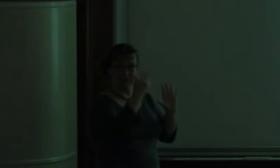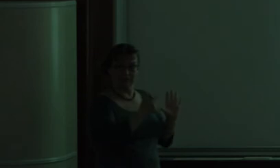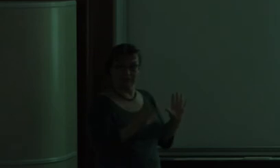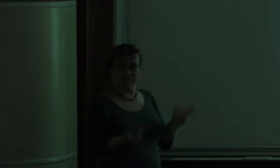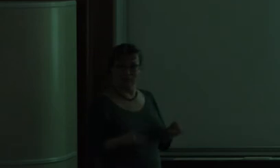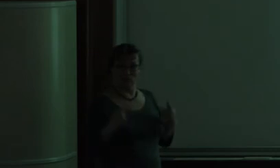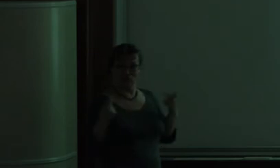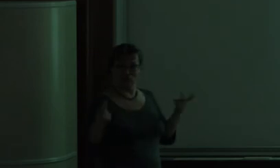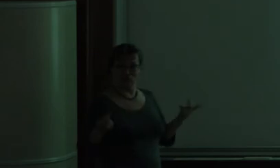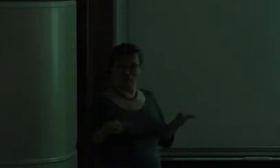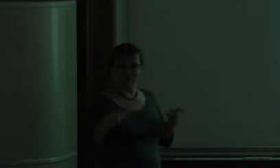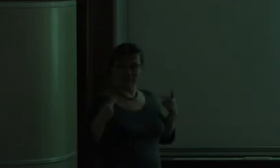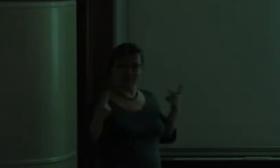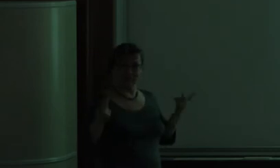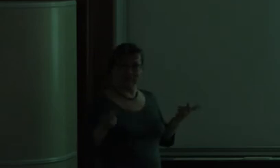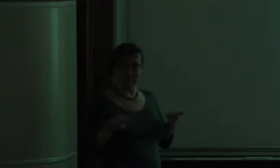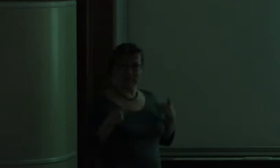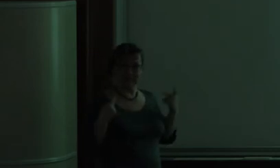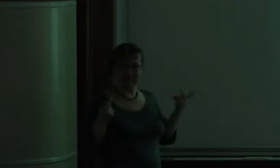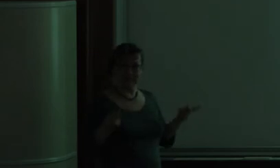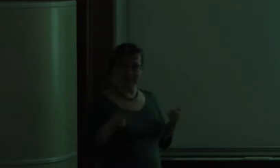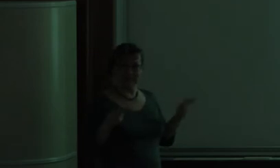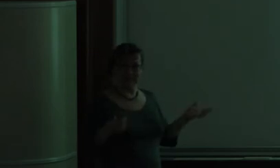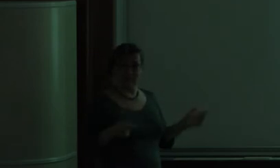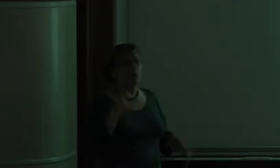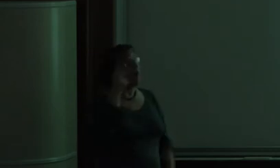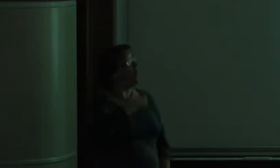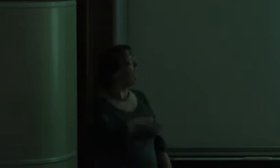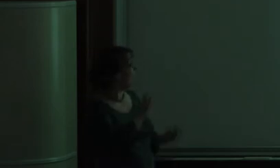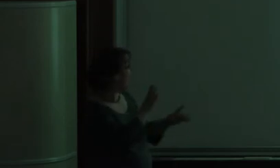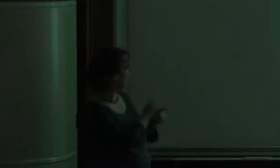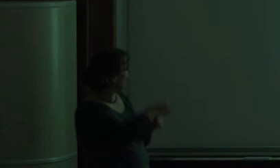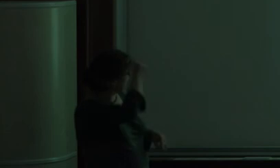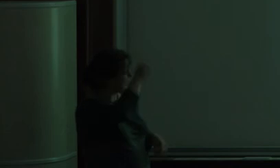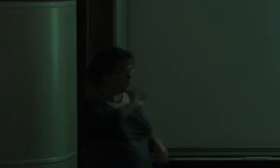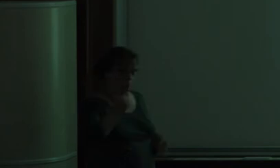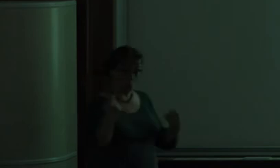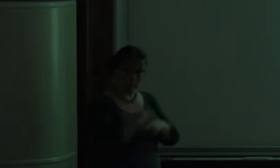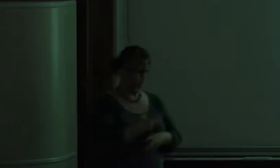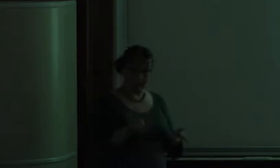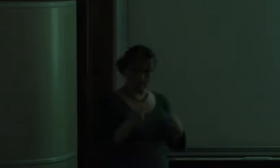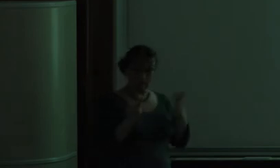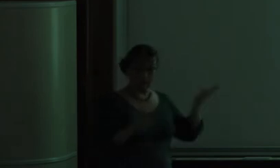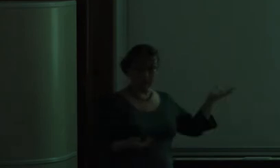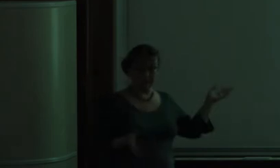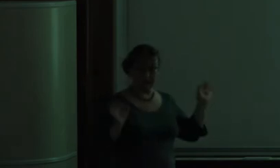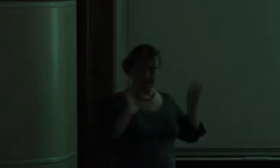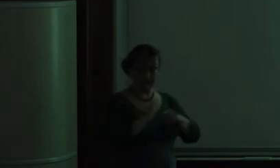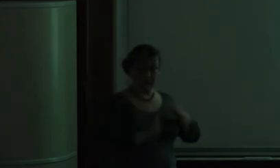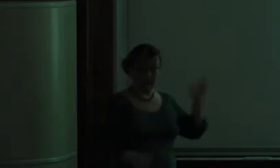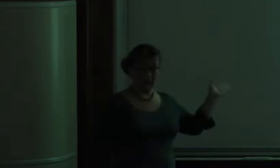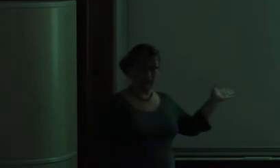vraiment... Ça a l'air d'être un petit peu stupide, mais en fait, c'est vraiment la partie merveilleuse de la chose. C'est-à-dire que quand je fais ça, il ne s'est rien